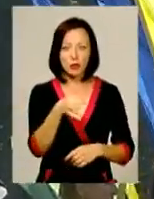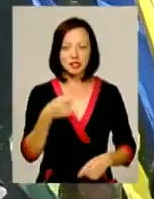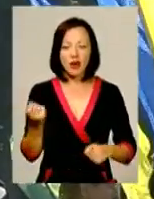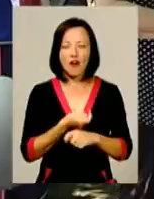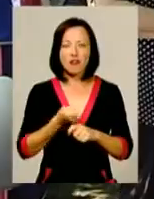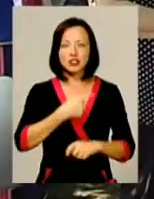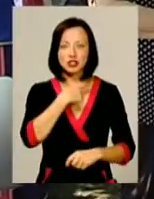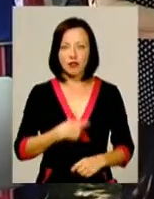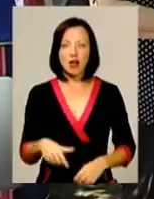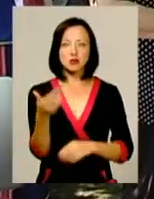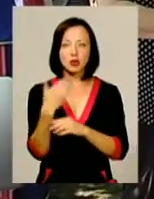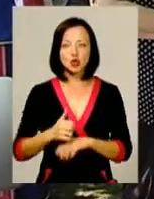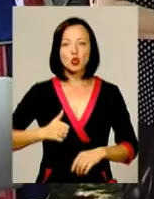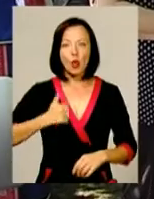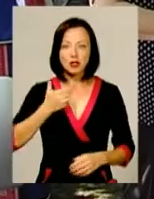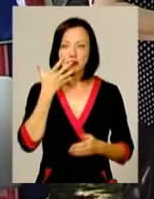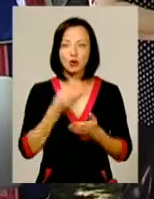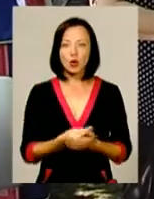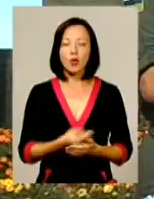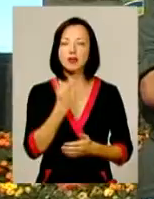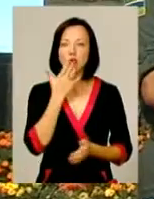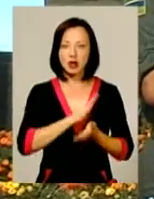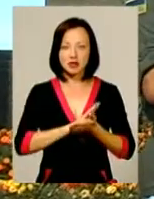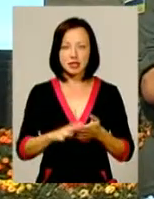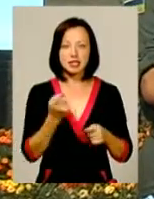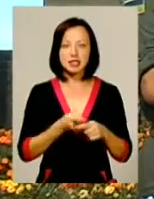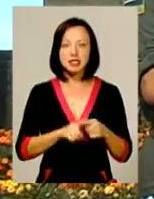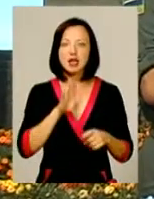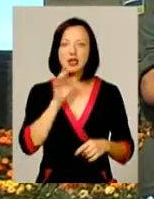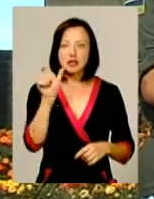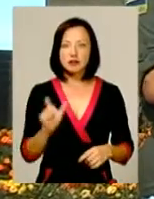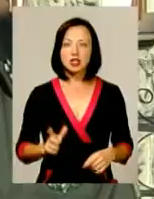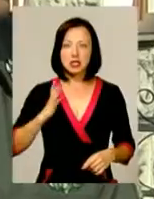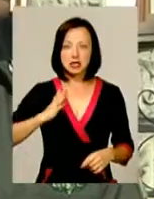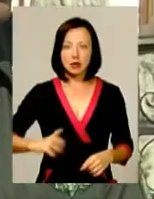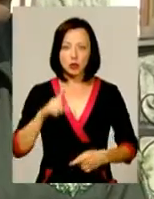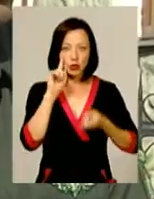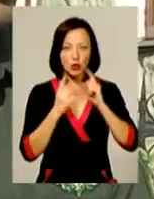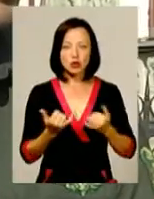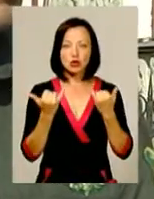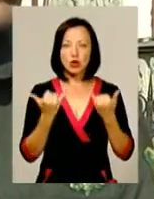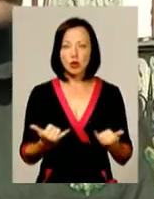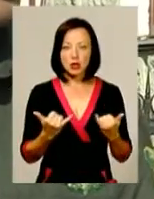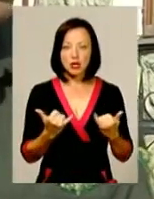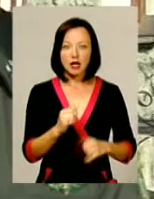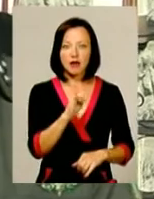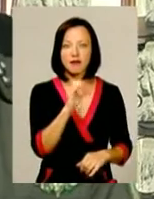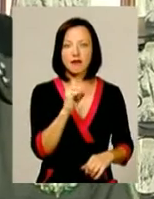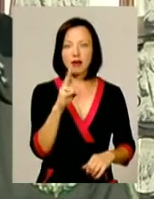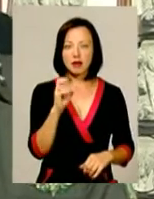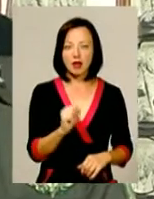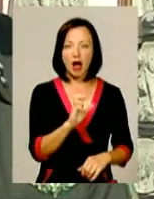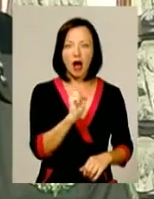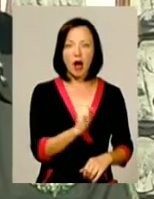стягами, а головне – з гордістю за свою національну святиню. Лише ось ця дівчина ледь стримує сльози. Сьогодні Івана Амброскіна в ім'я свого